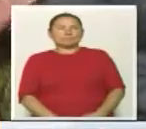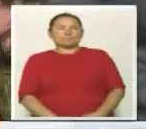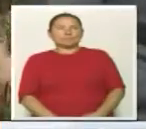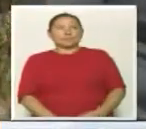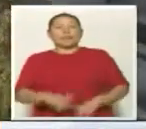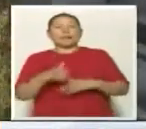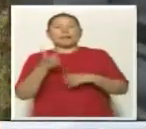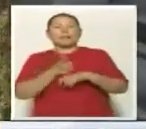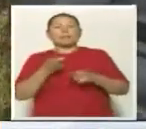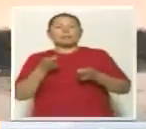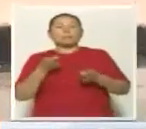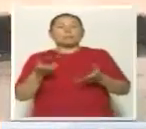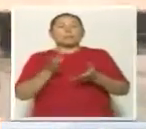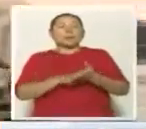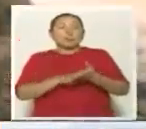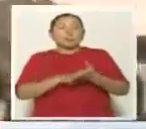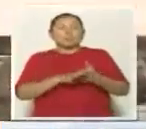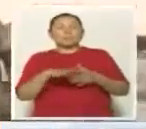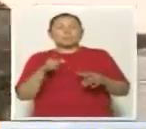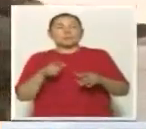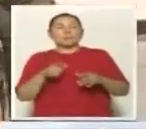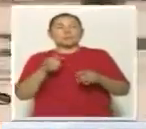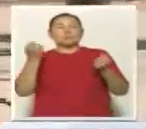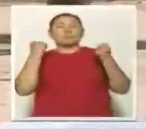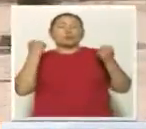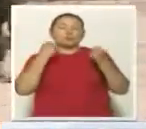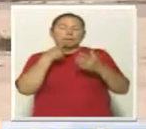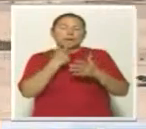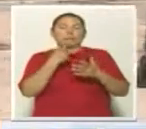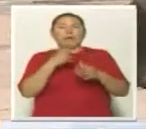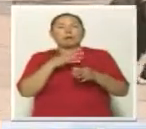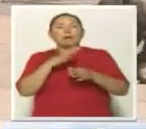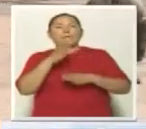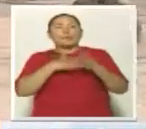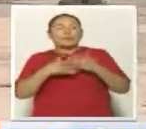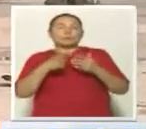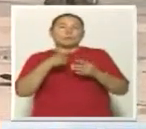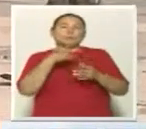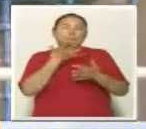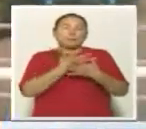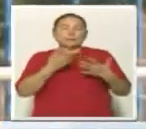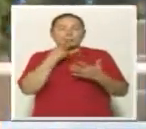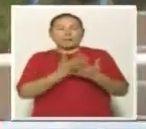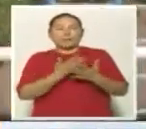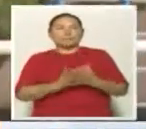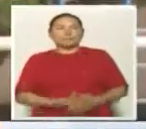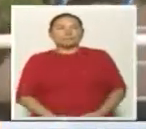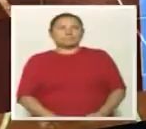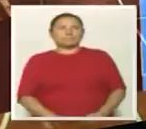Аймақ басшысымен кездесуде сақадай сап түзеген жігіттер спортқа да бейімділігін көрсетті. Жансай Оразбай, Саламат Қайыпов, жаңалықтар.